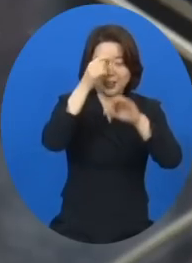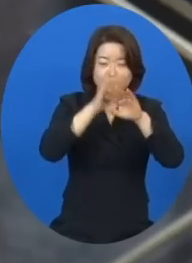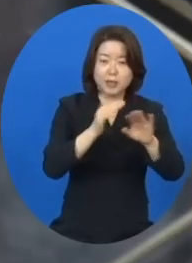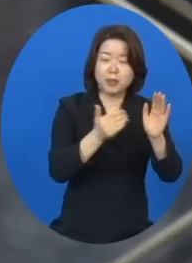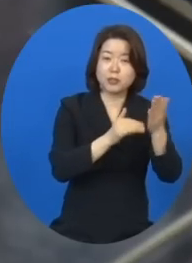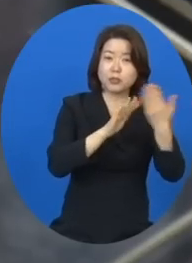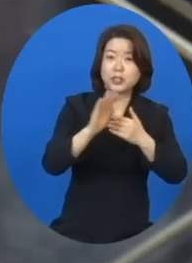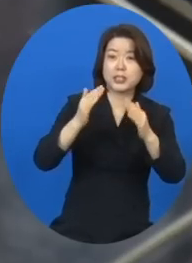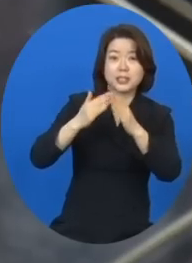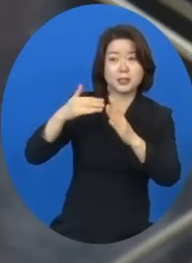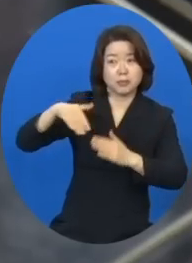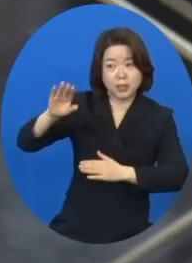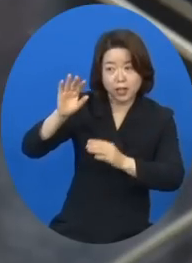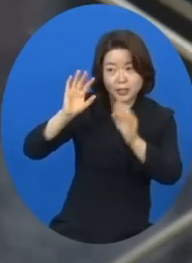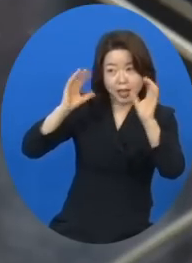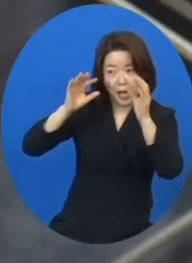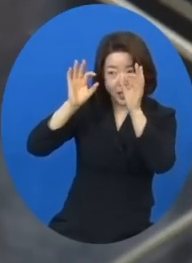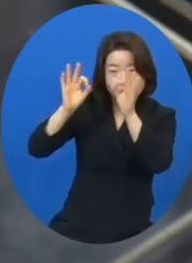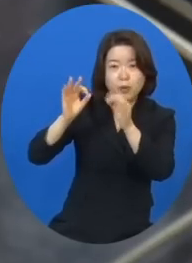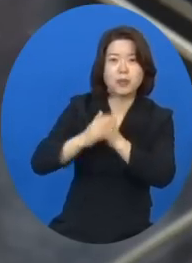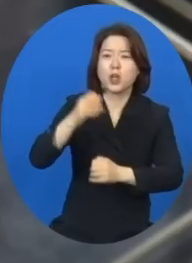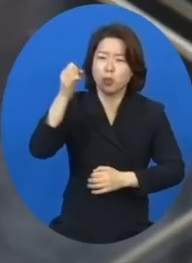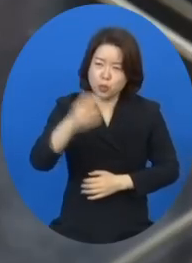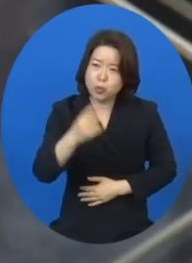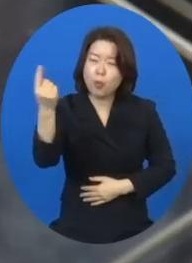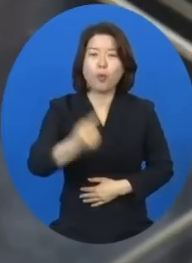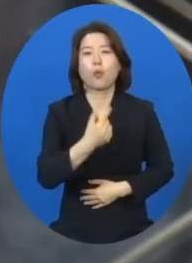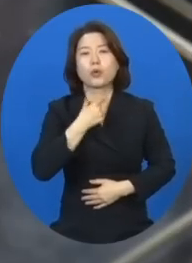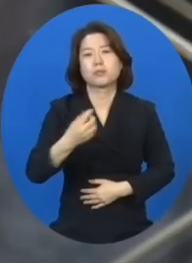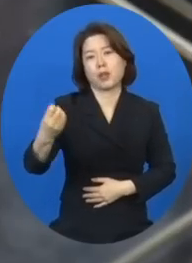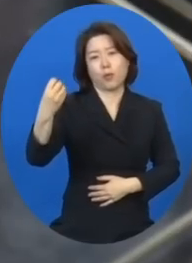아이들이 또 오고 싶어요 라는 말을 합니다.